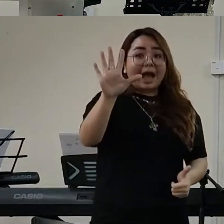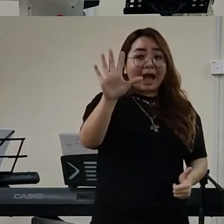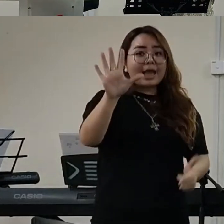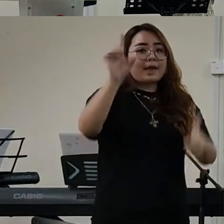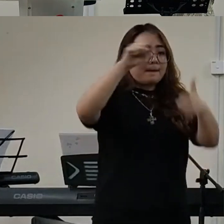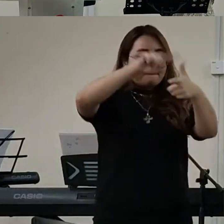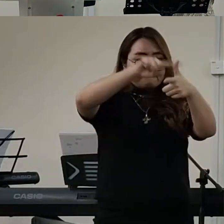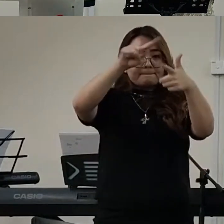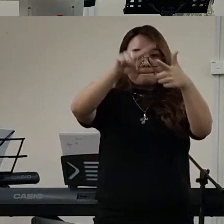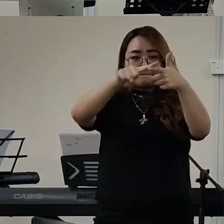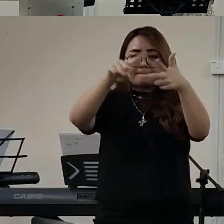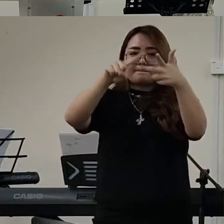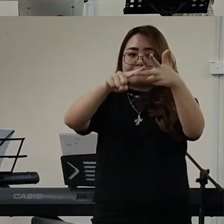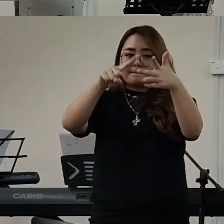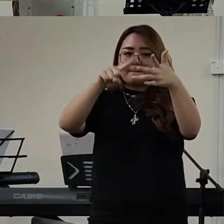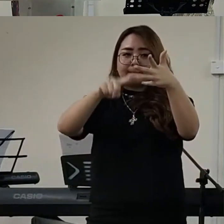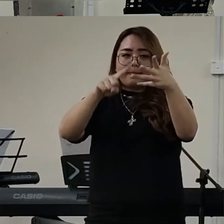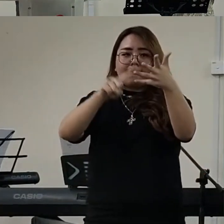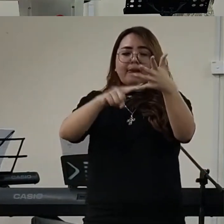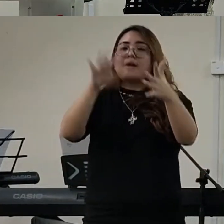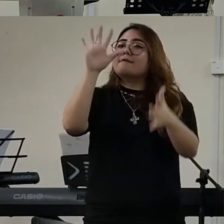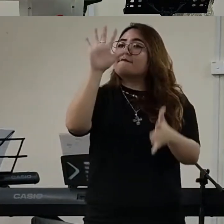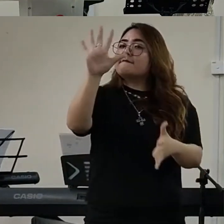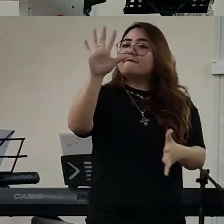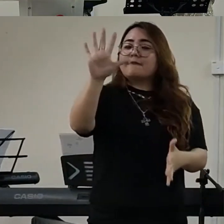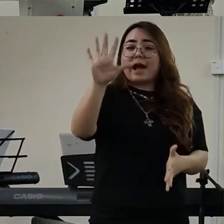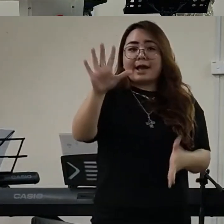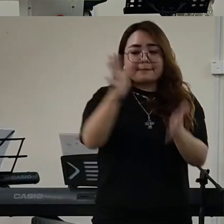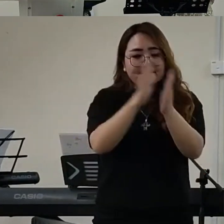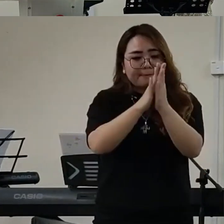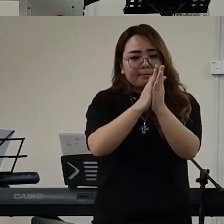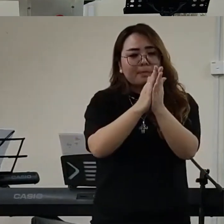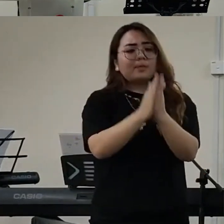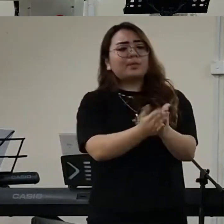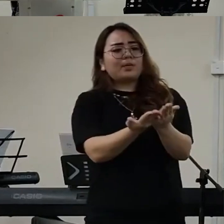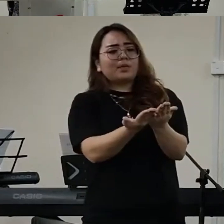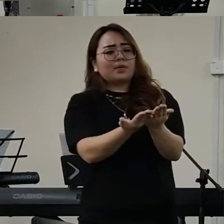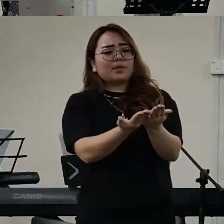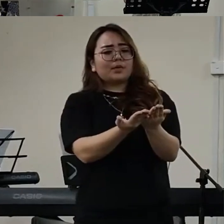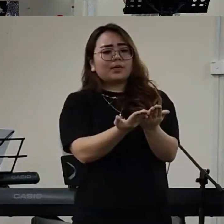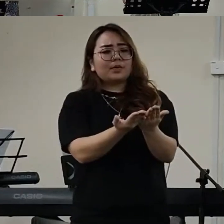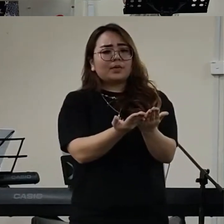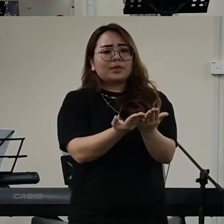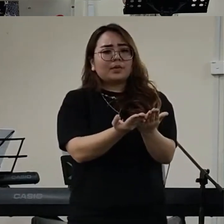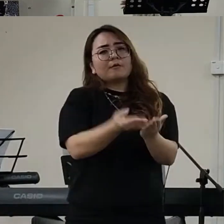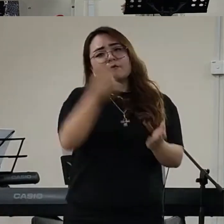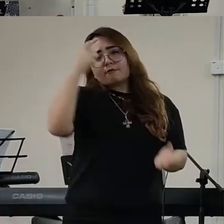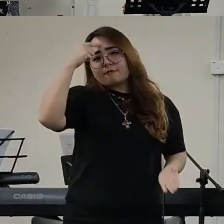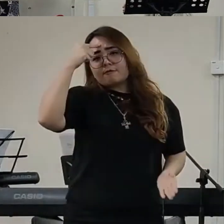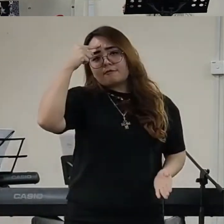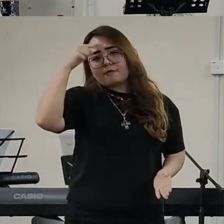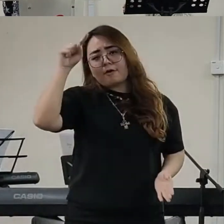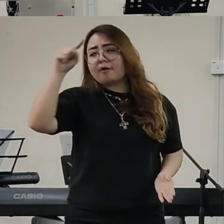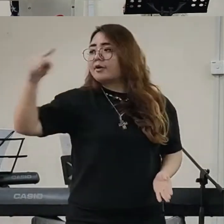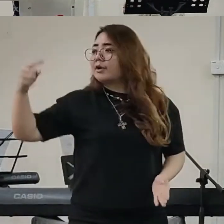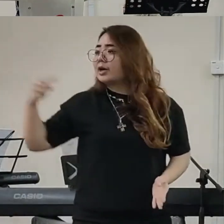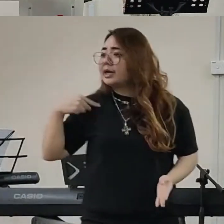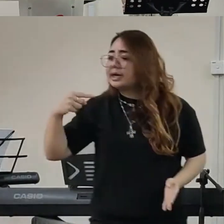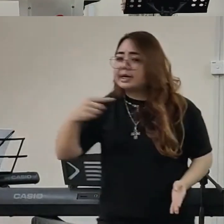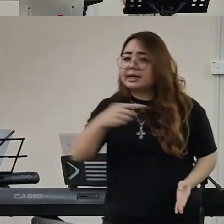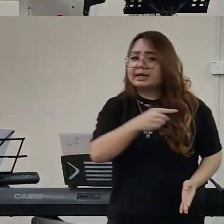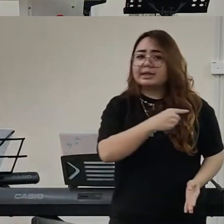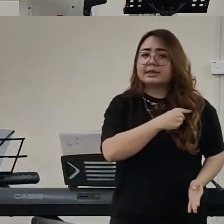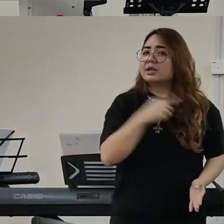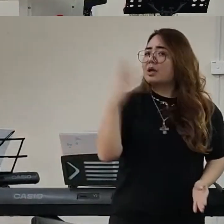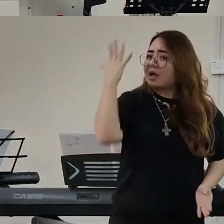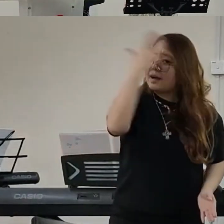as the first five books, not the second five, but the first five, it's there, it's situated in such a way for a beautiful purpose. 那